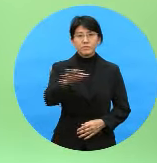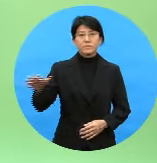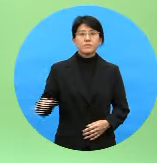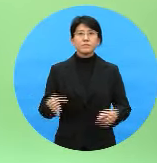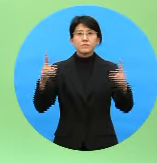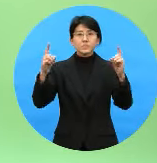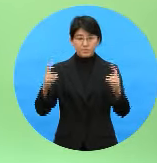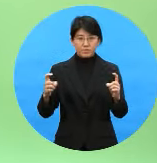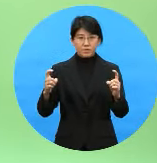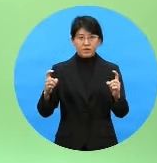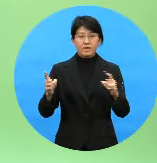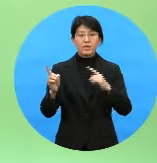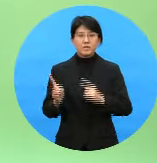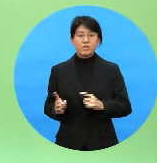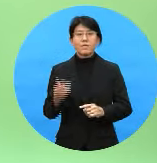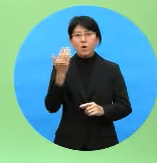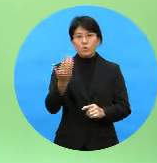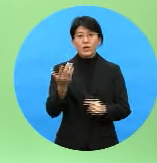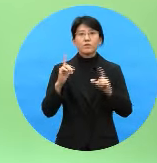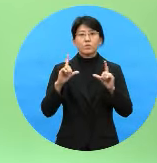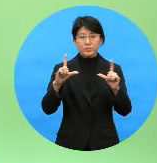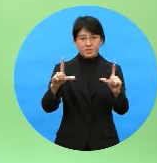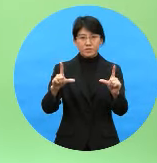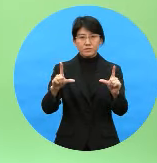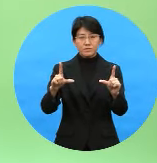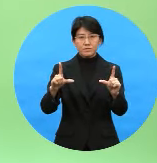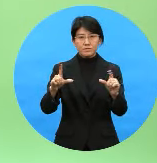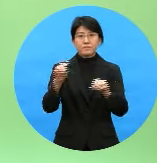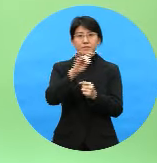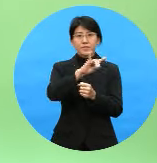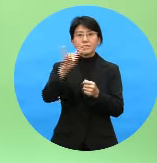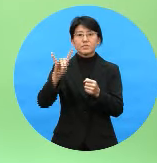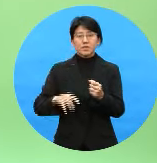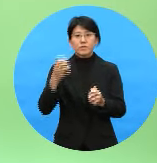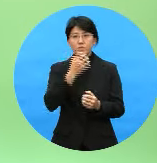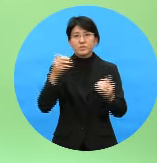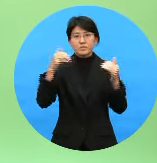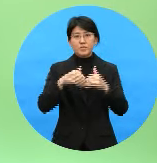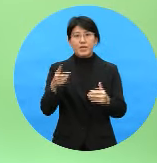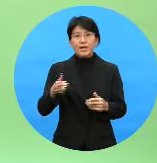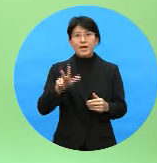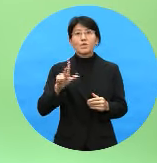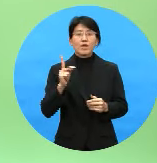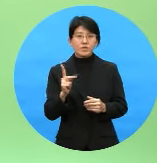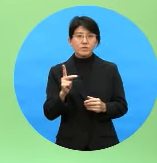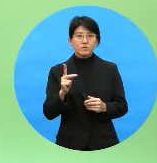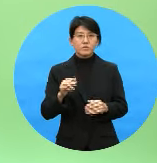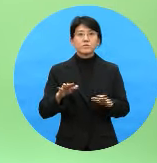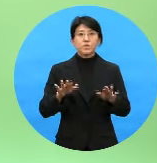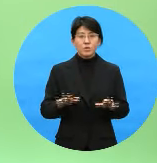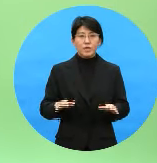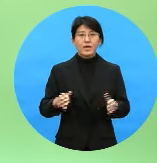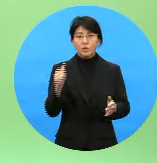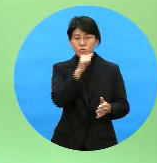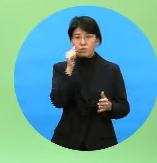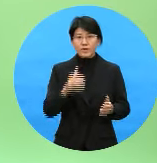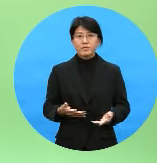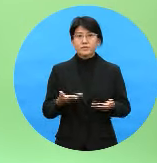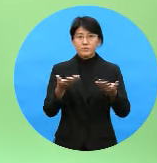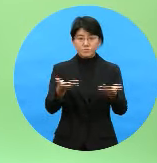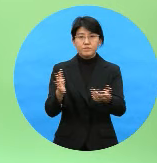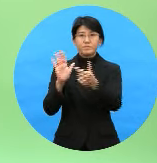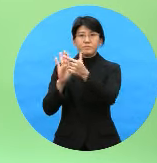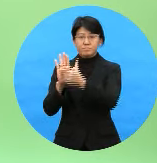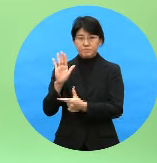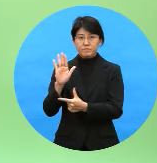皆さんこんにちは。練馬ホットラインの時間です。キャスターの渋谷遥です。今回ご紹介する話